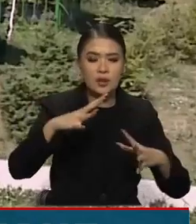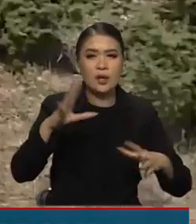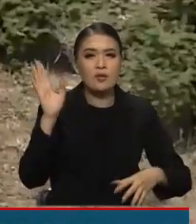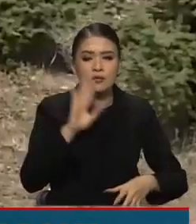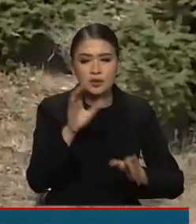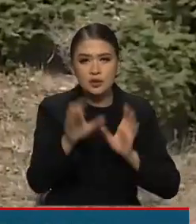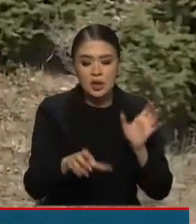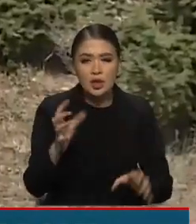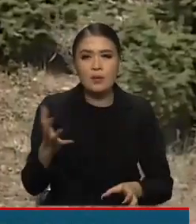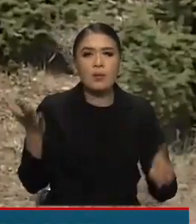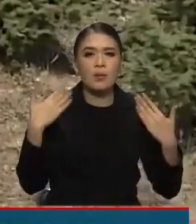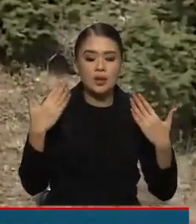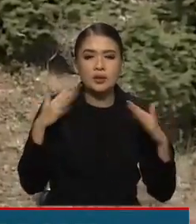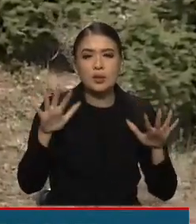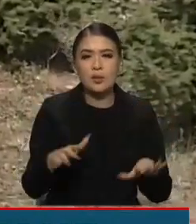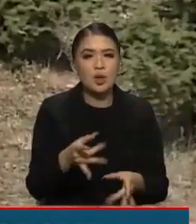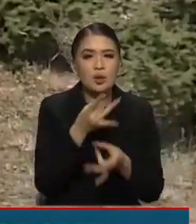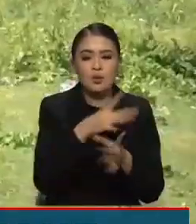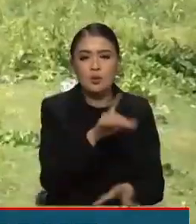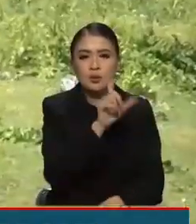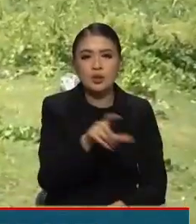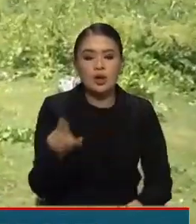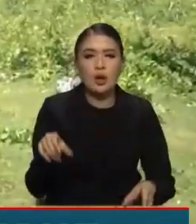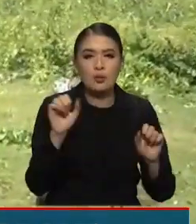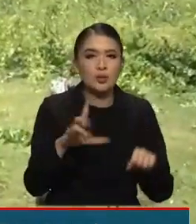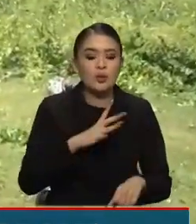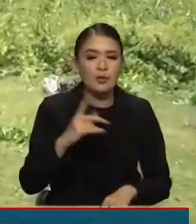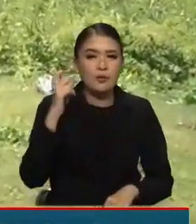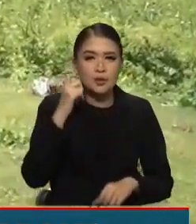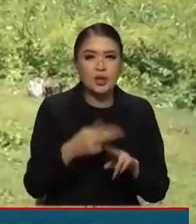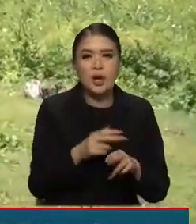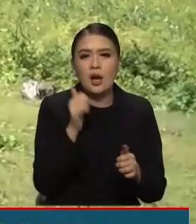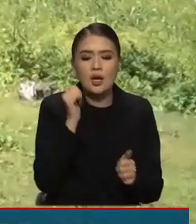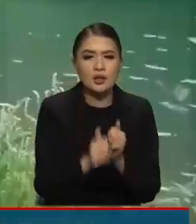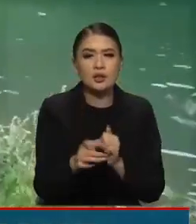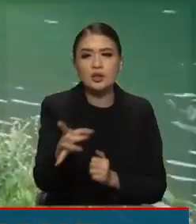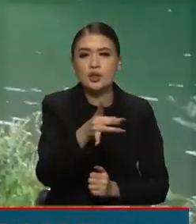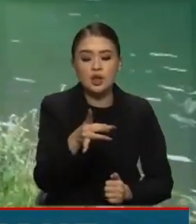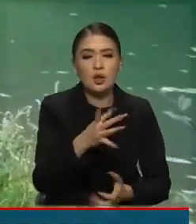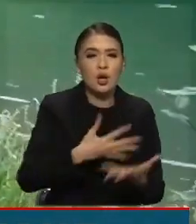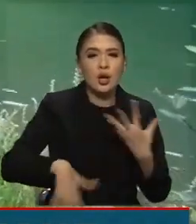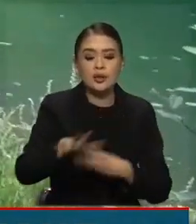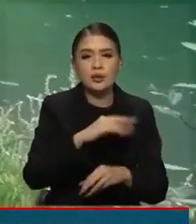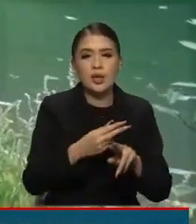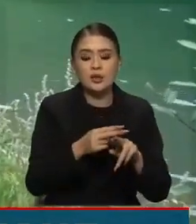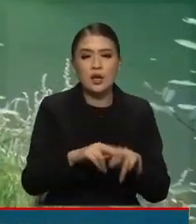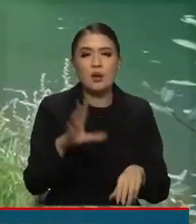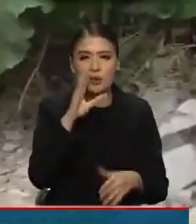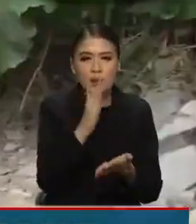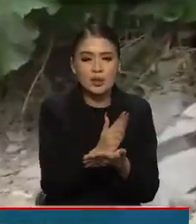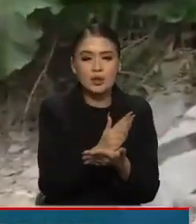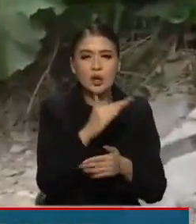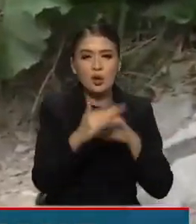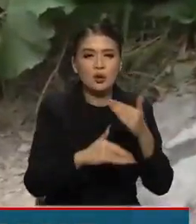современные базы отдыха, которые подойдут каждому вне зависимости от возраста. Сейчас в каждом регионе Казахстана определены наиболее перспективные точки